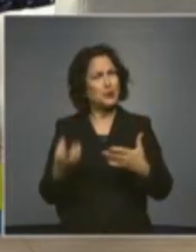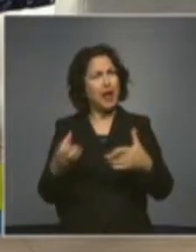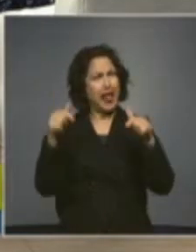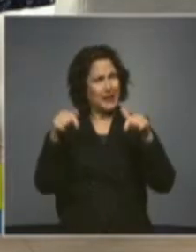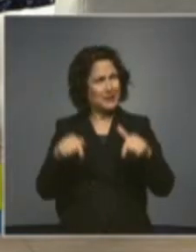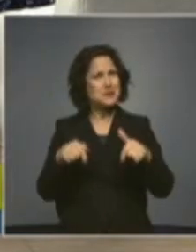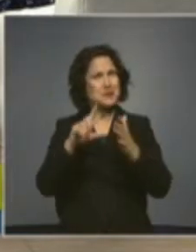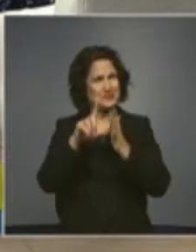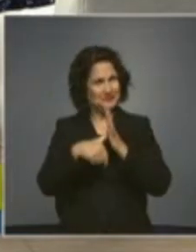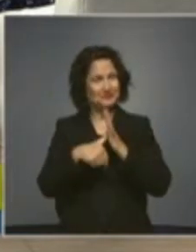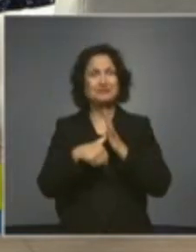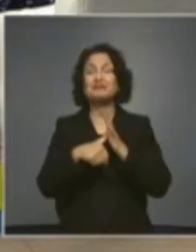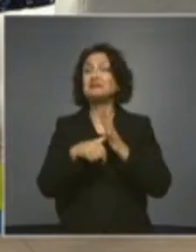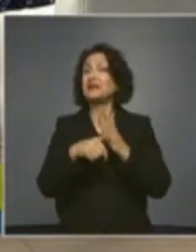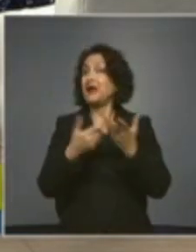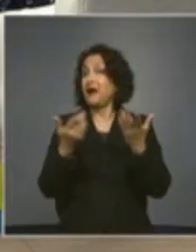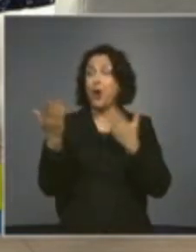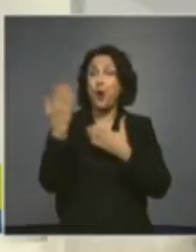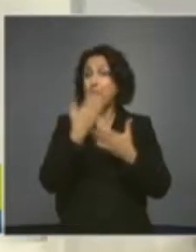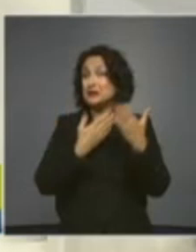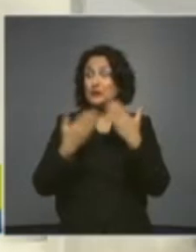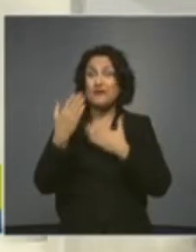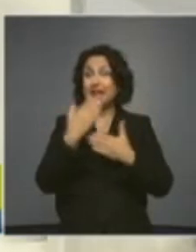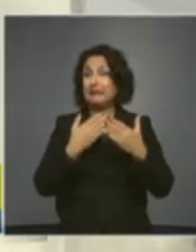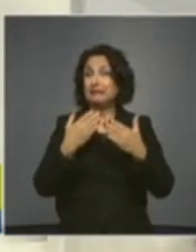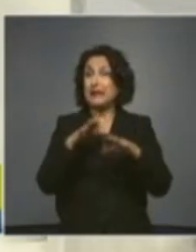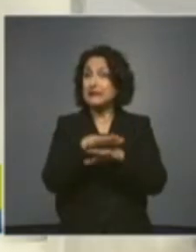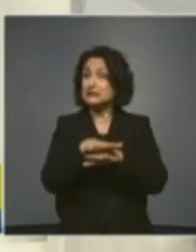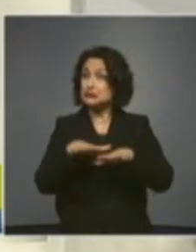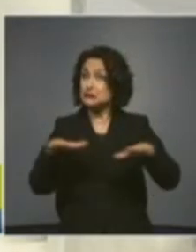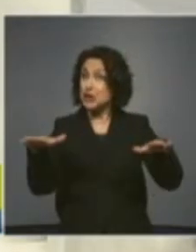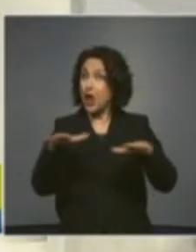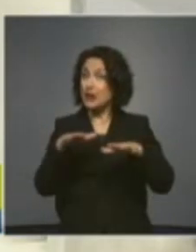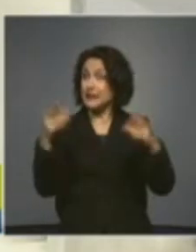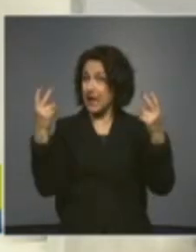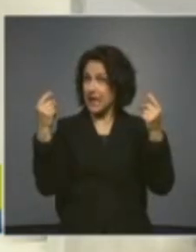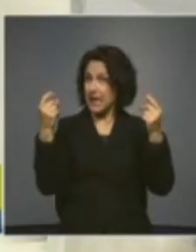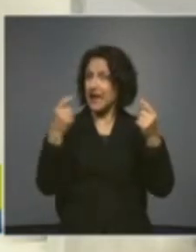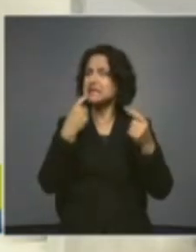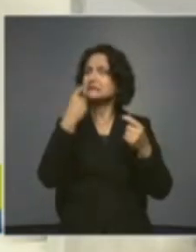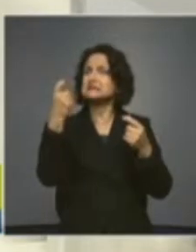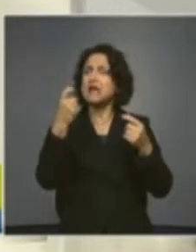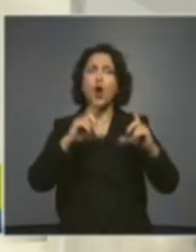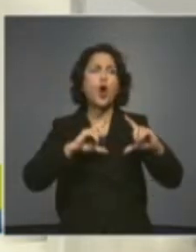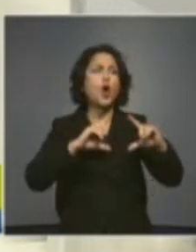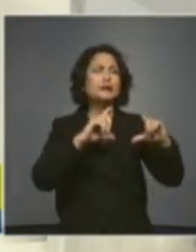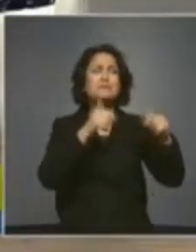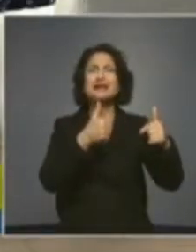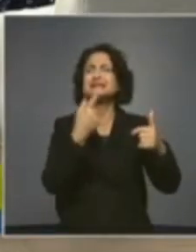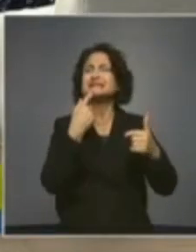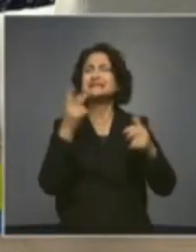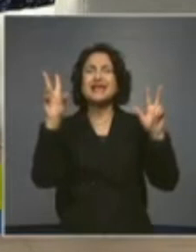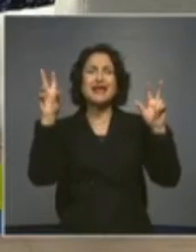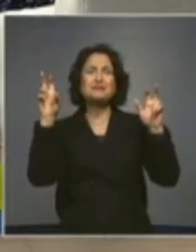идея. Играта е образователна настолна игра за отпадъци, за това, нарича се сливи за